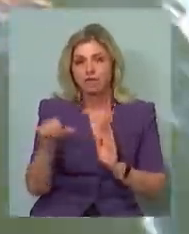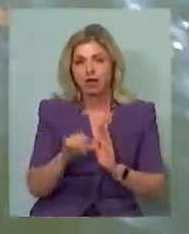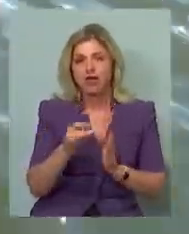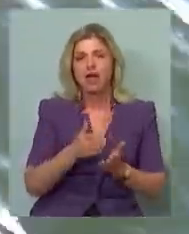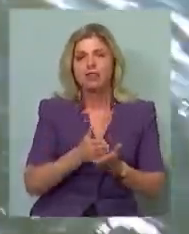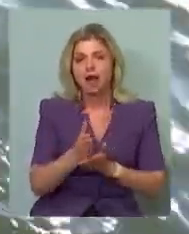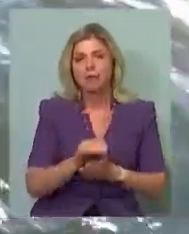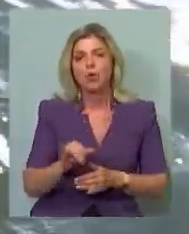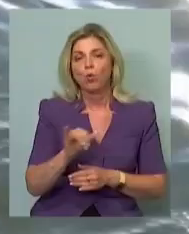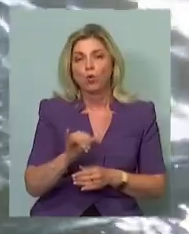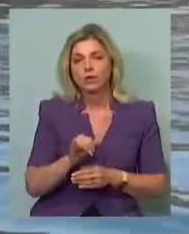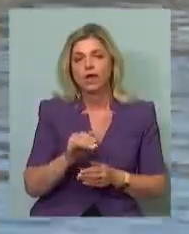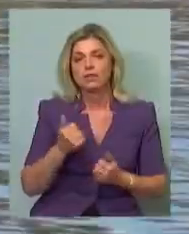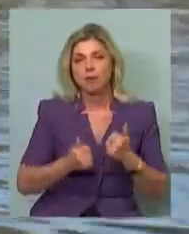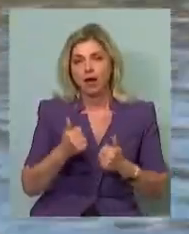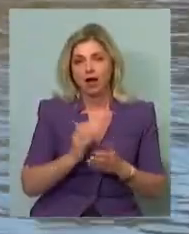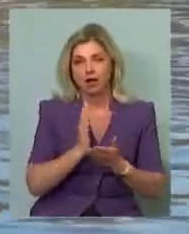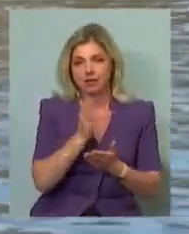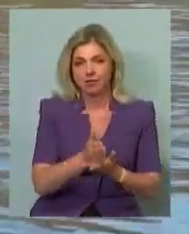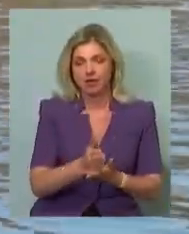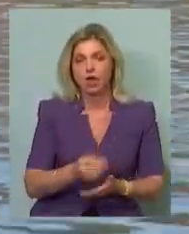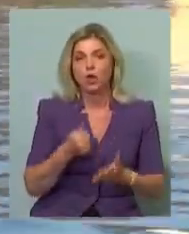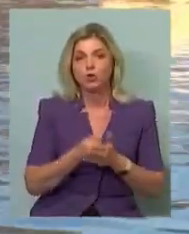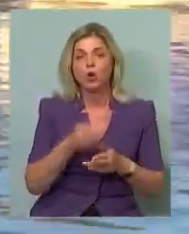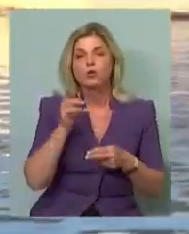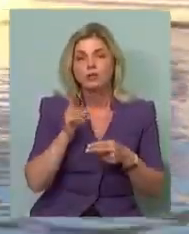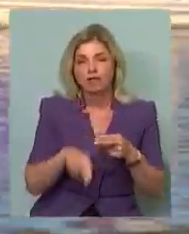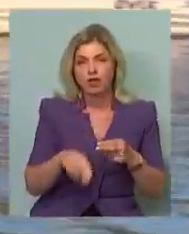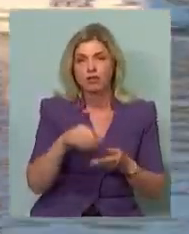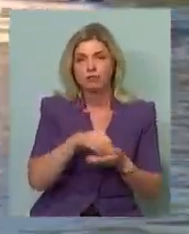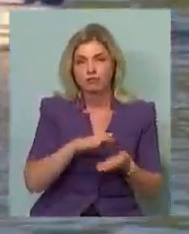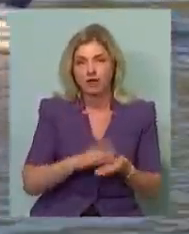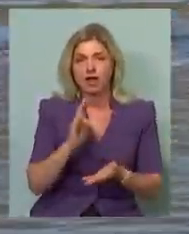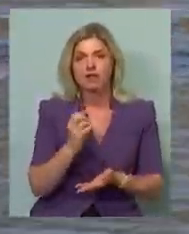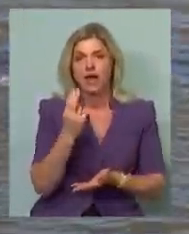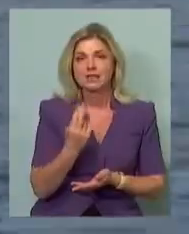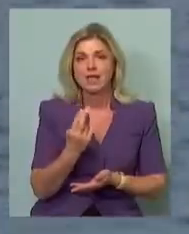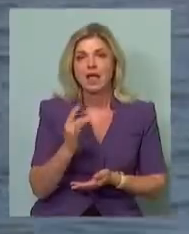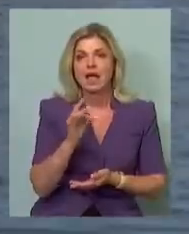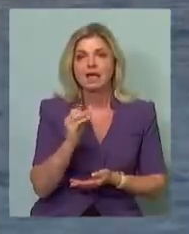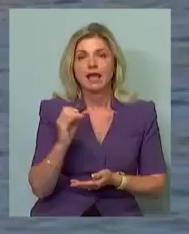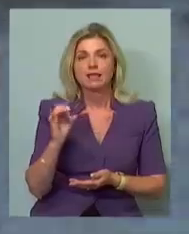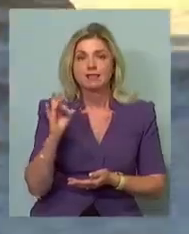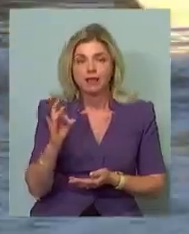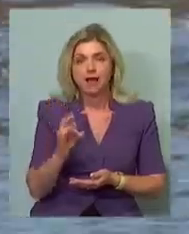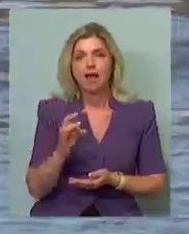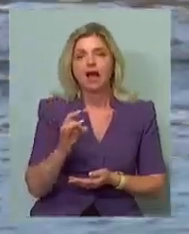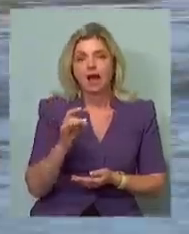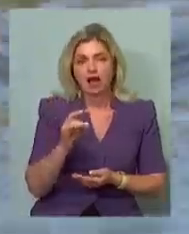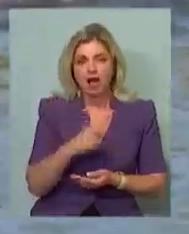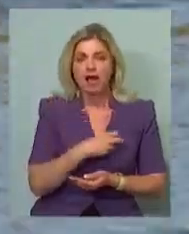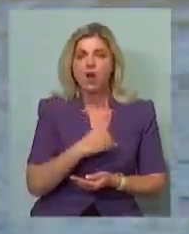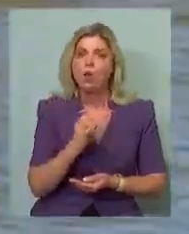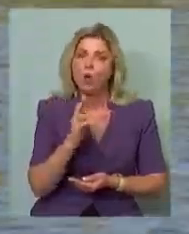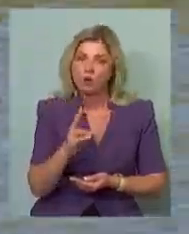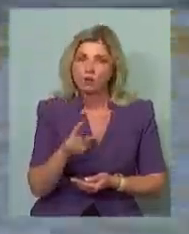учасник змагань. Вознесенський пентамарафон по завершенню занесуть до Національного реєстру рекордів України як найдовшу дистанцію змагань з плавання